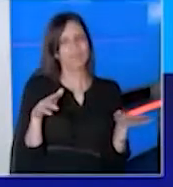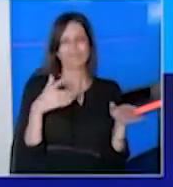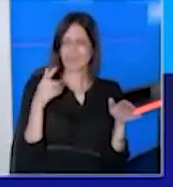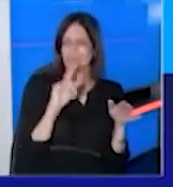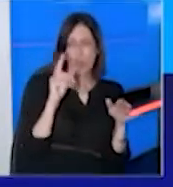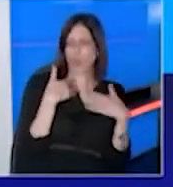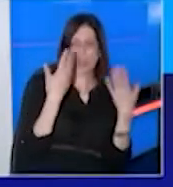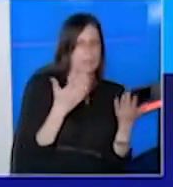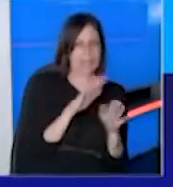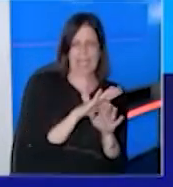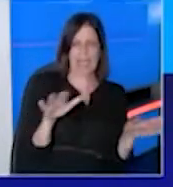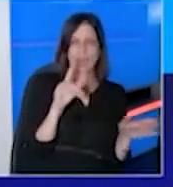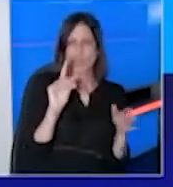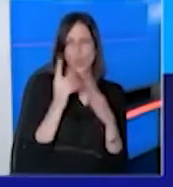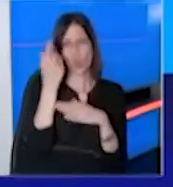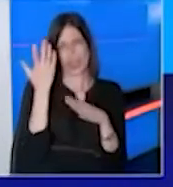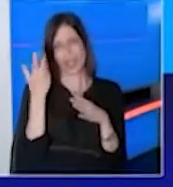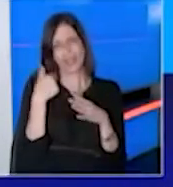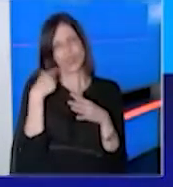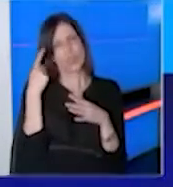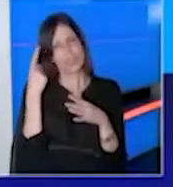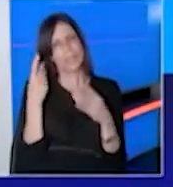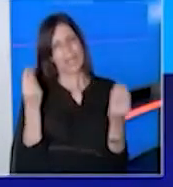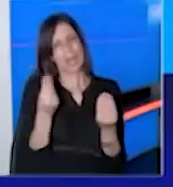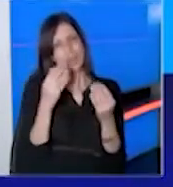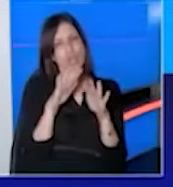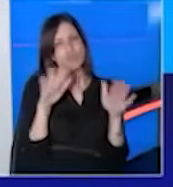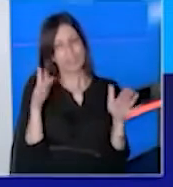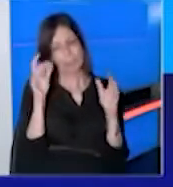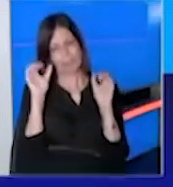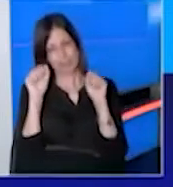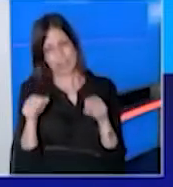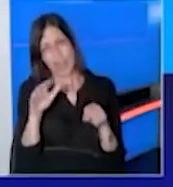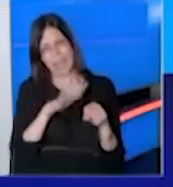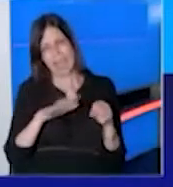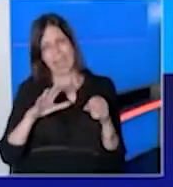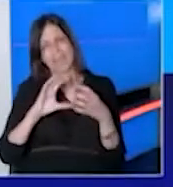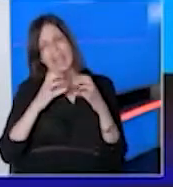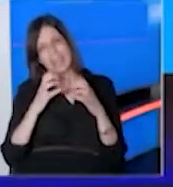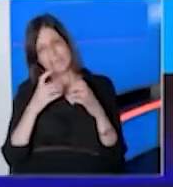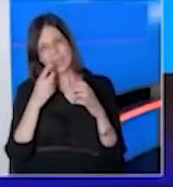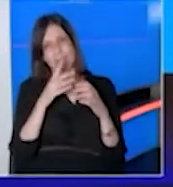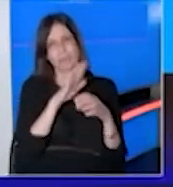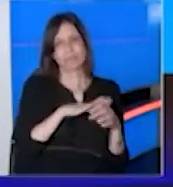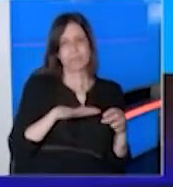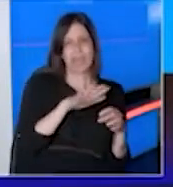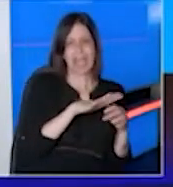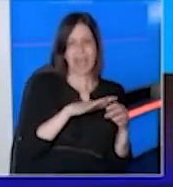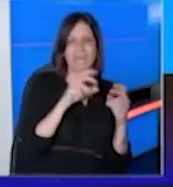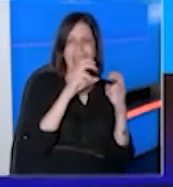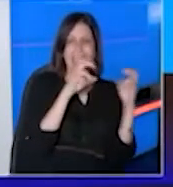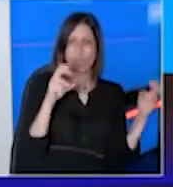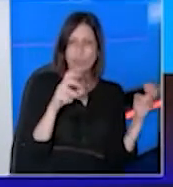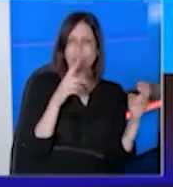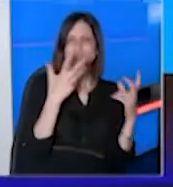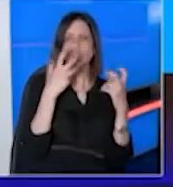אתם לא נותנים להם קרקעות, זה לא קורה. עזוב, אנחנו יודעים את כמות השטח שבשליטת המרחב הכפרי, לעומת הכמות שטח שבשליטת המרחב העירוני. זה